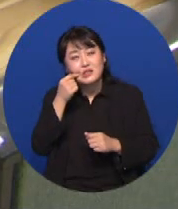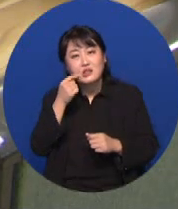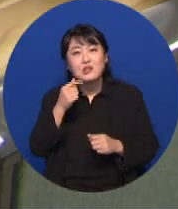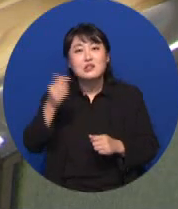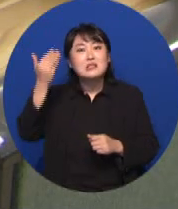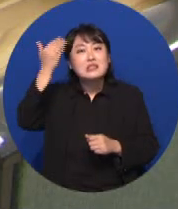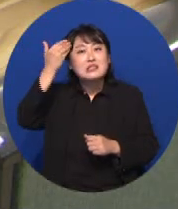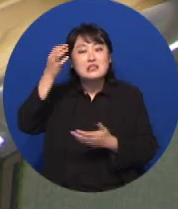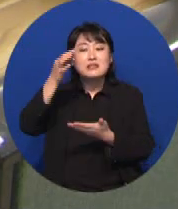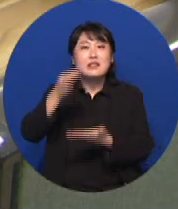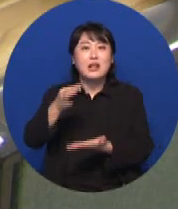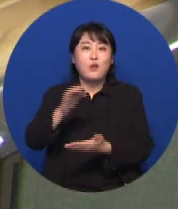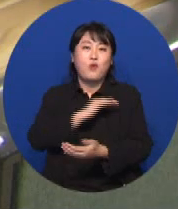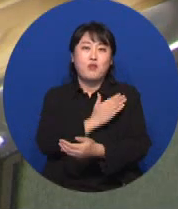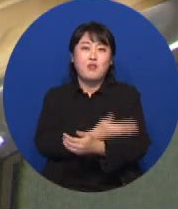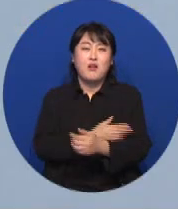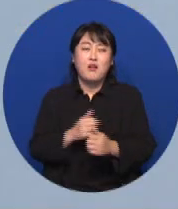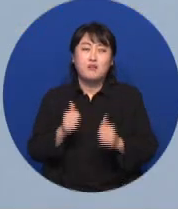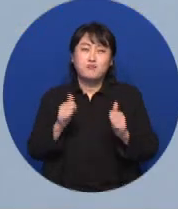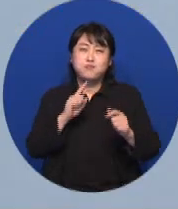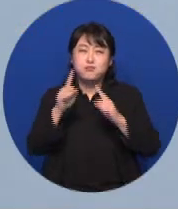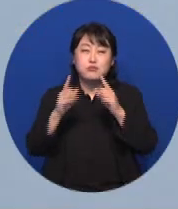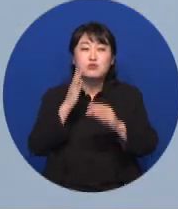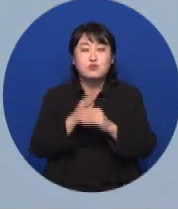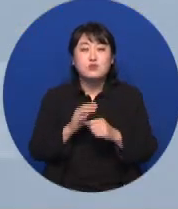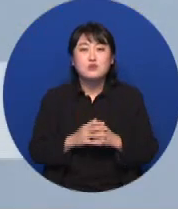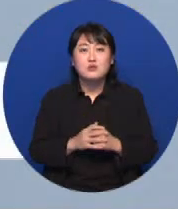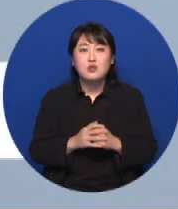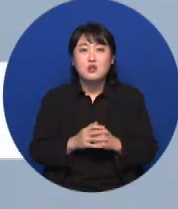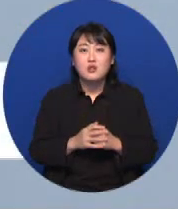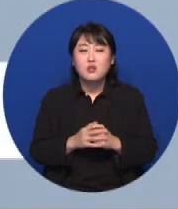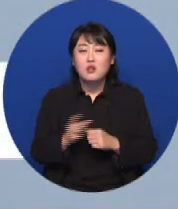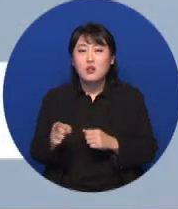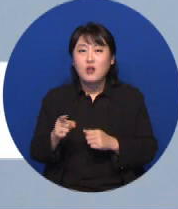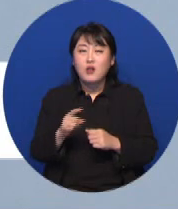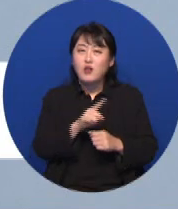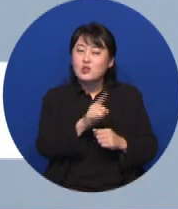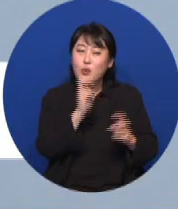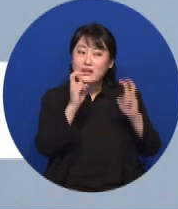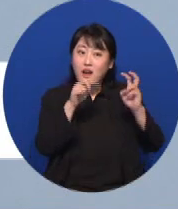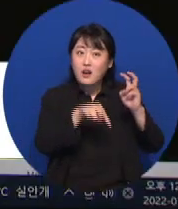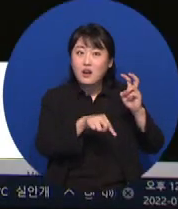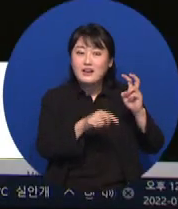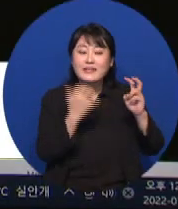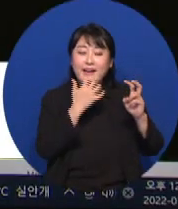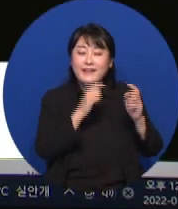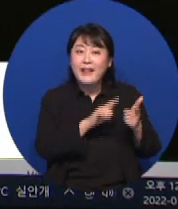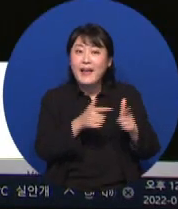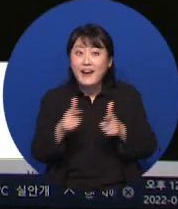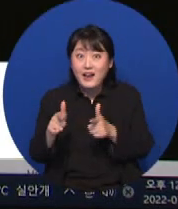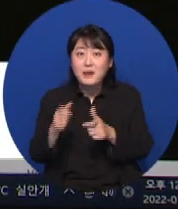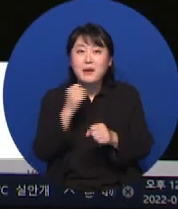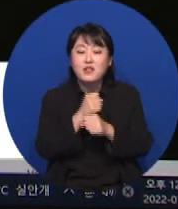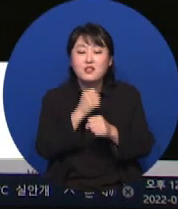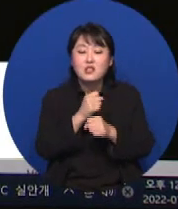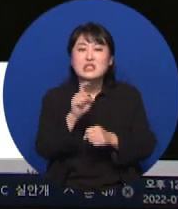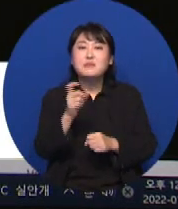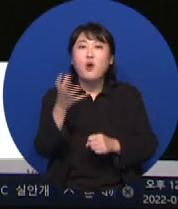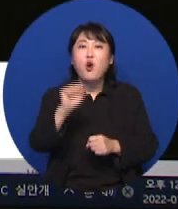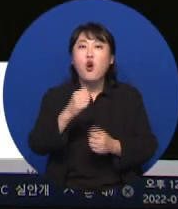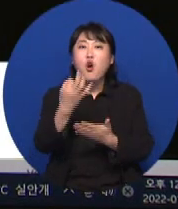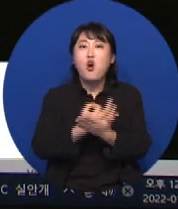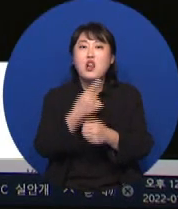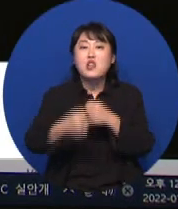잇따르고 있습니다 1 n f t 브랜드가 기존 유명 명품 가방 디자인에 다양한 색채를 입힌 이미 지고 지난해 10억 원에